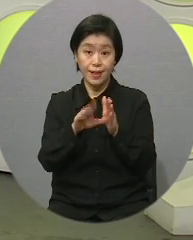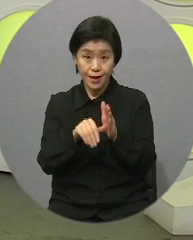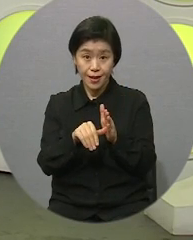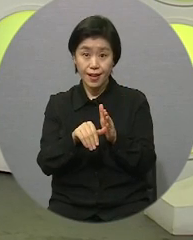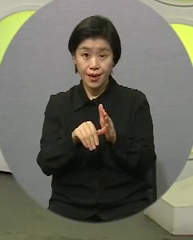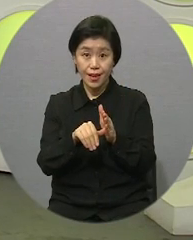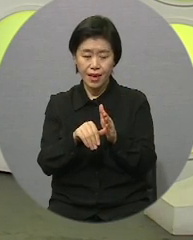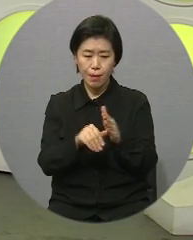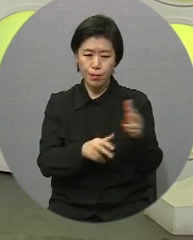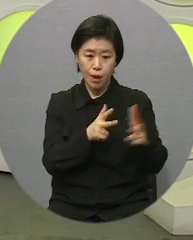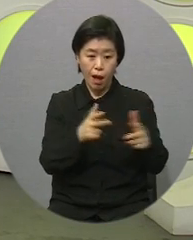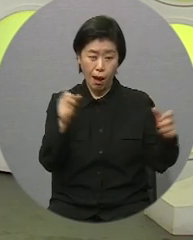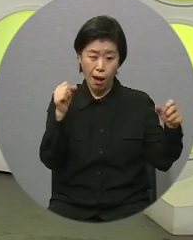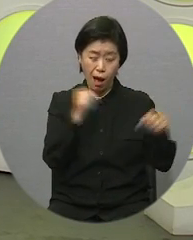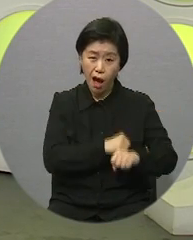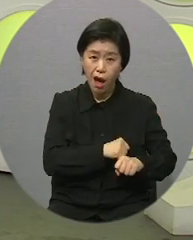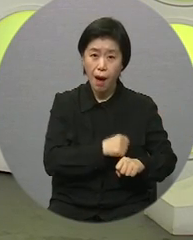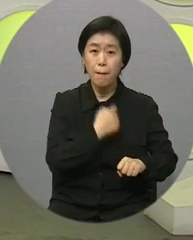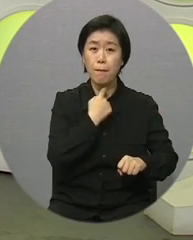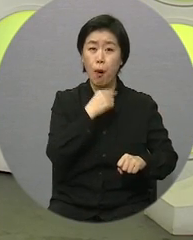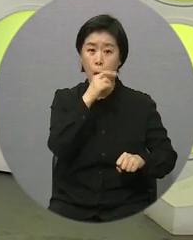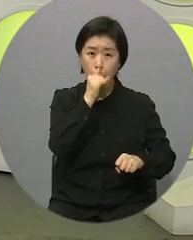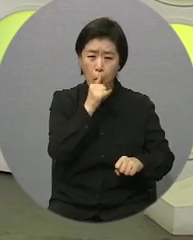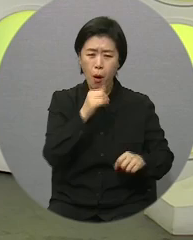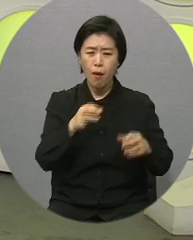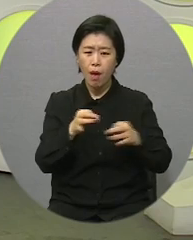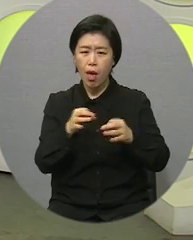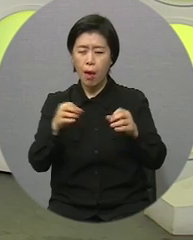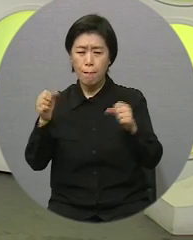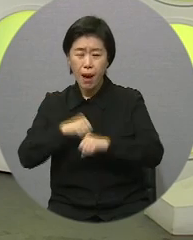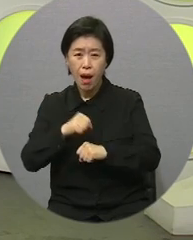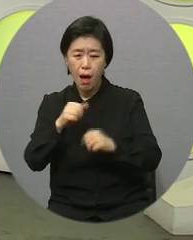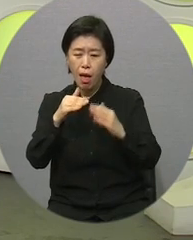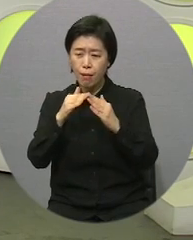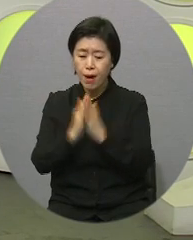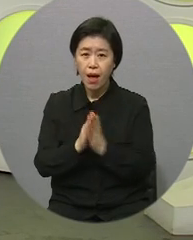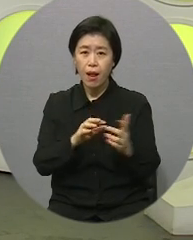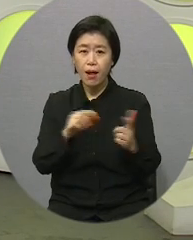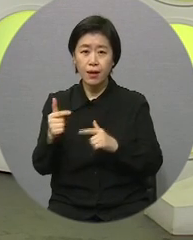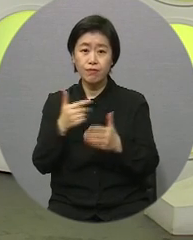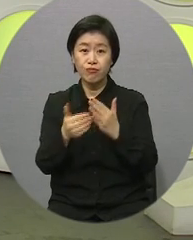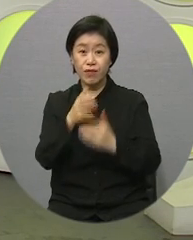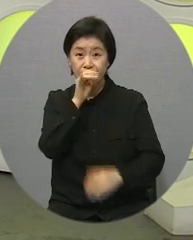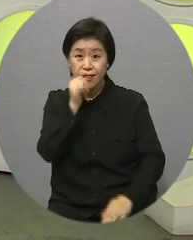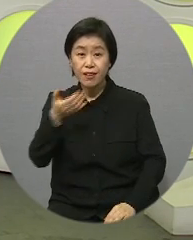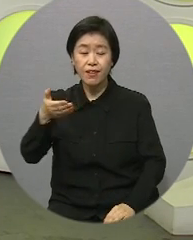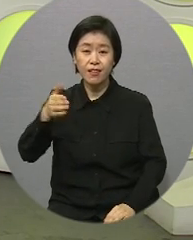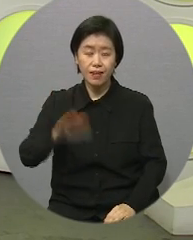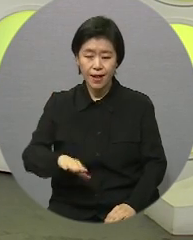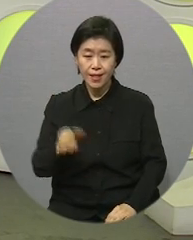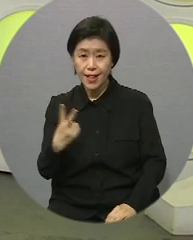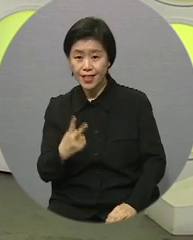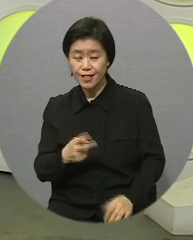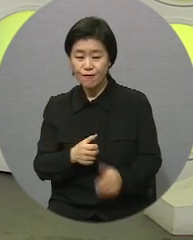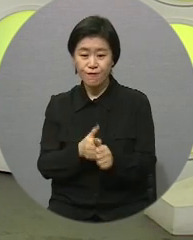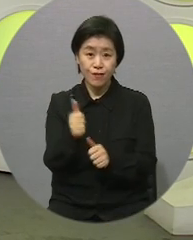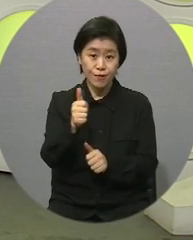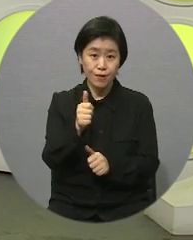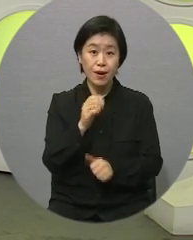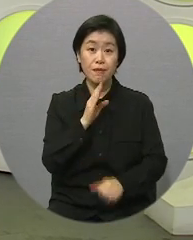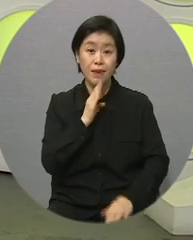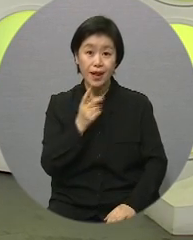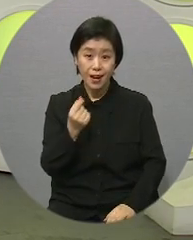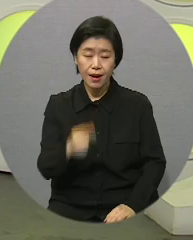뭐 사업도 망할 수도 있고 가게가 안 될 수도 있고 힘든 상황에서 네번을 이렇게 쓰러지고도